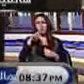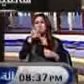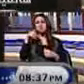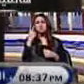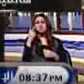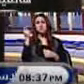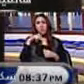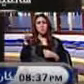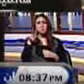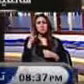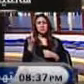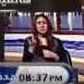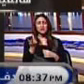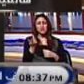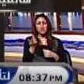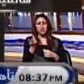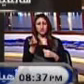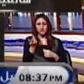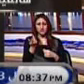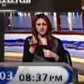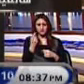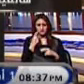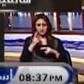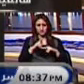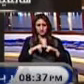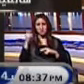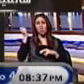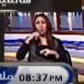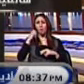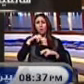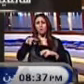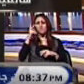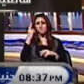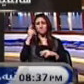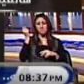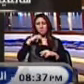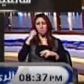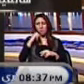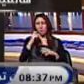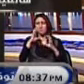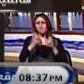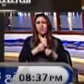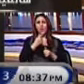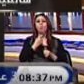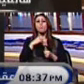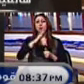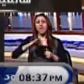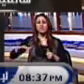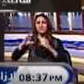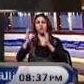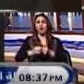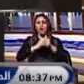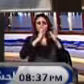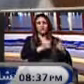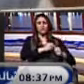خطفها في الاخر؟ طلع حضرتك الزام عصابه، الزام اطفال وكده، من ضمنهم